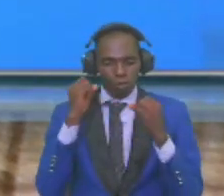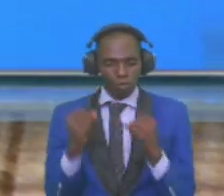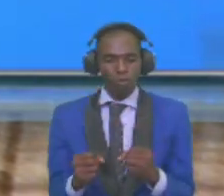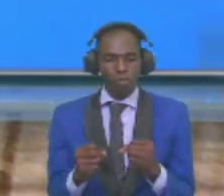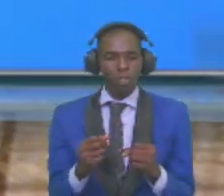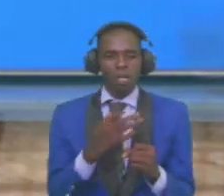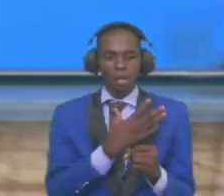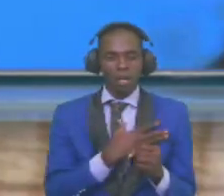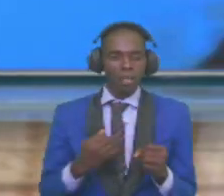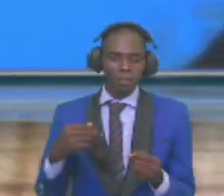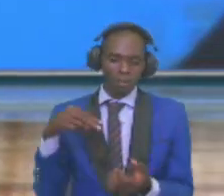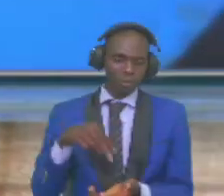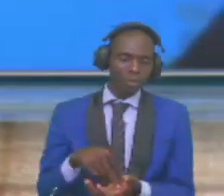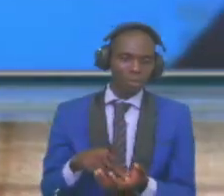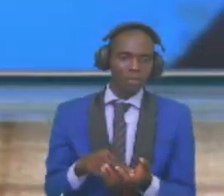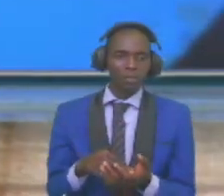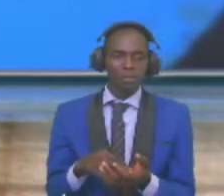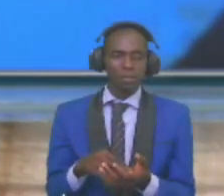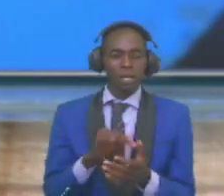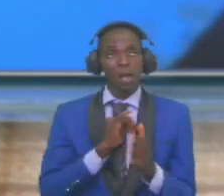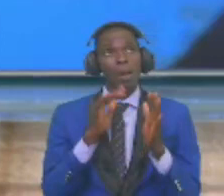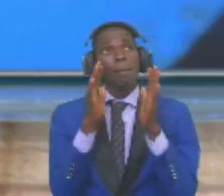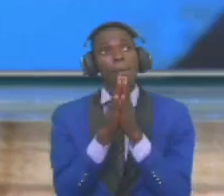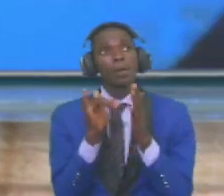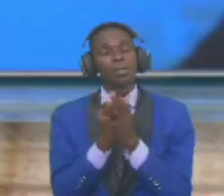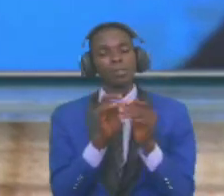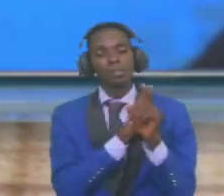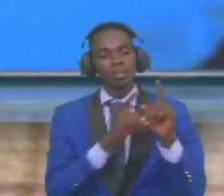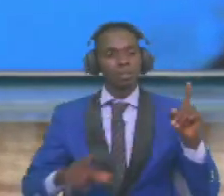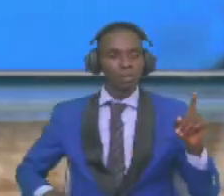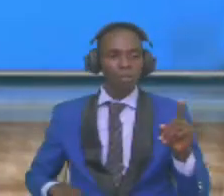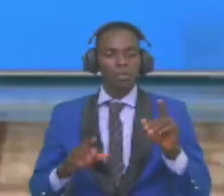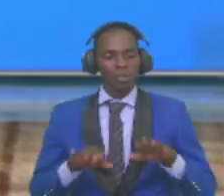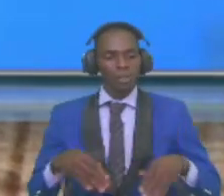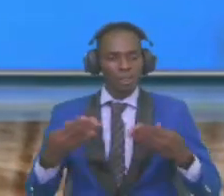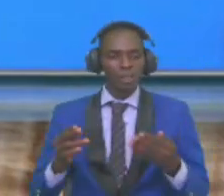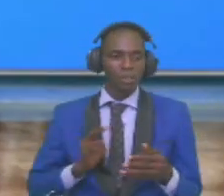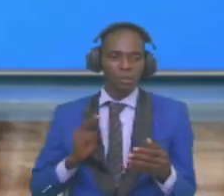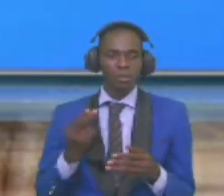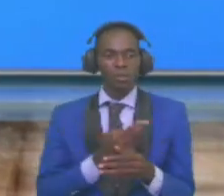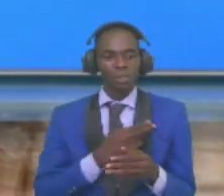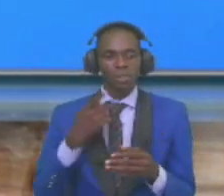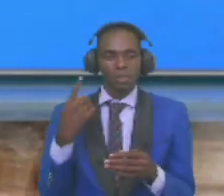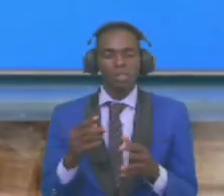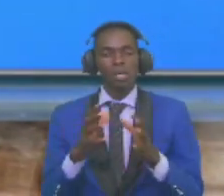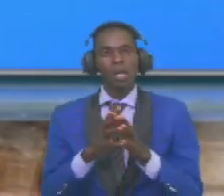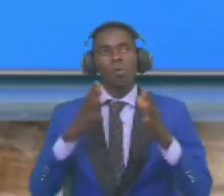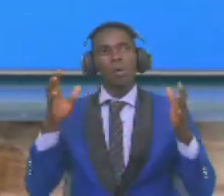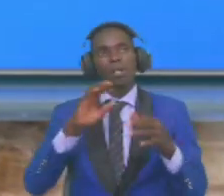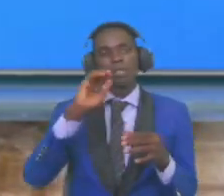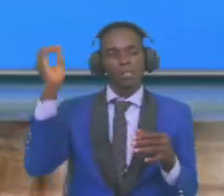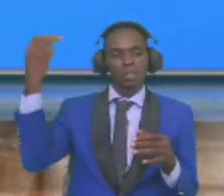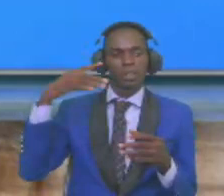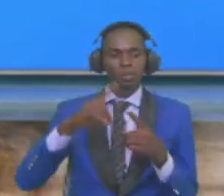et ferme alors vous allez tout supporter je prie que le seigneur nous accorde une